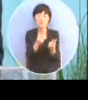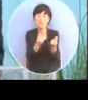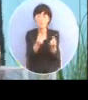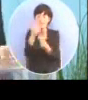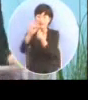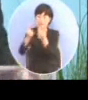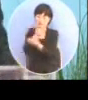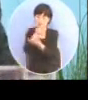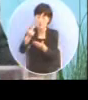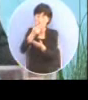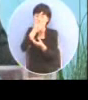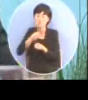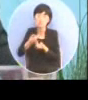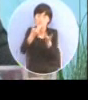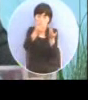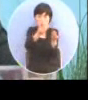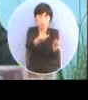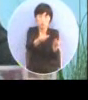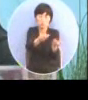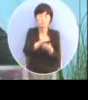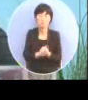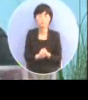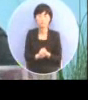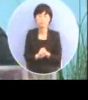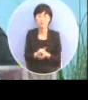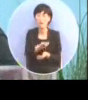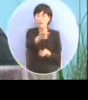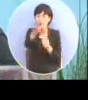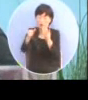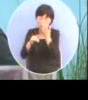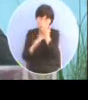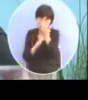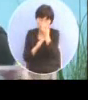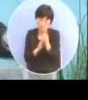Phi-rơ nhận được ứng đáp lớn dường đó, đó các bạn. 여러분